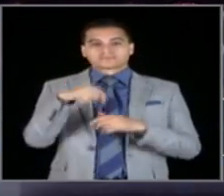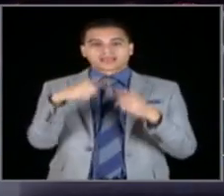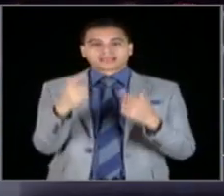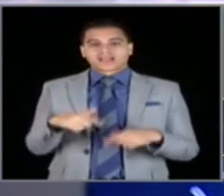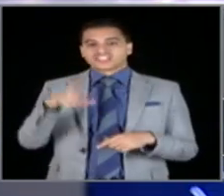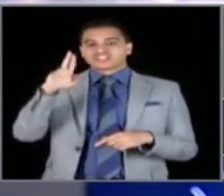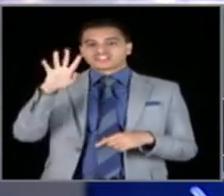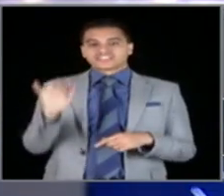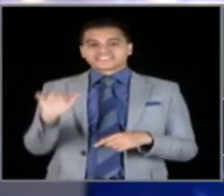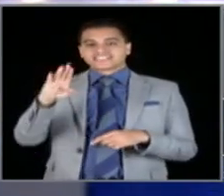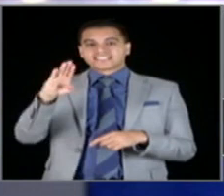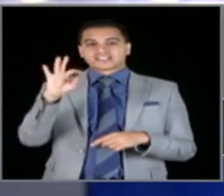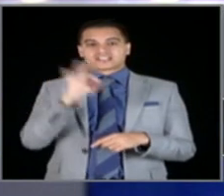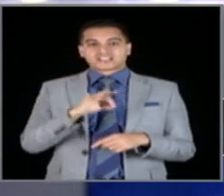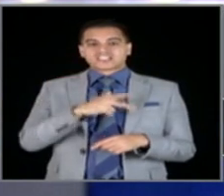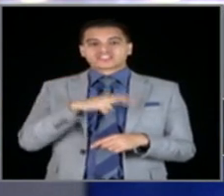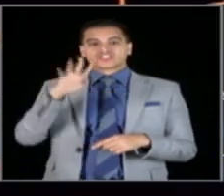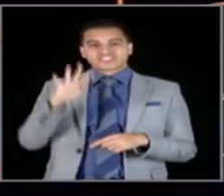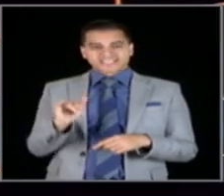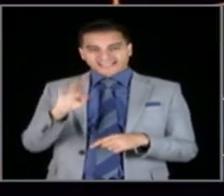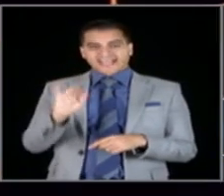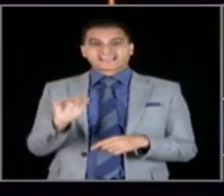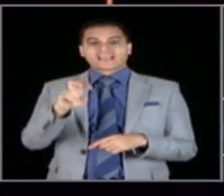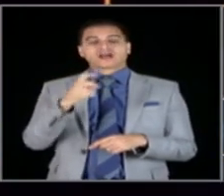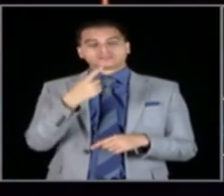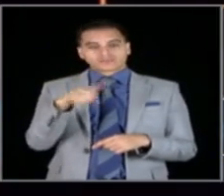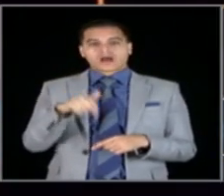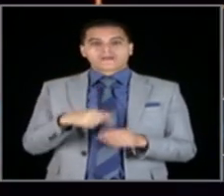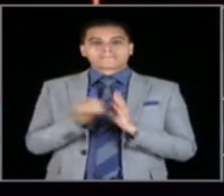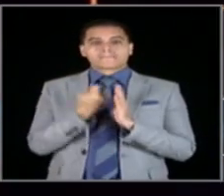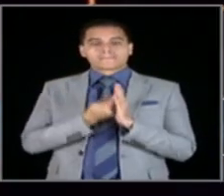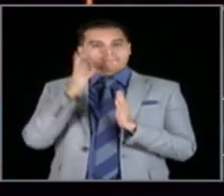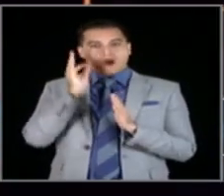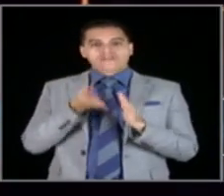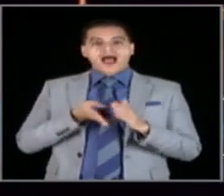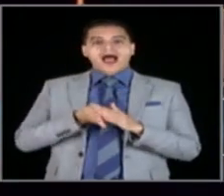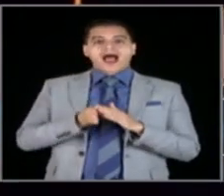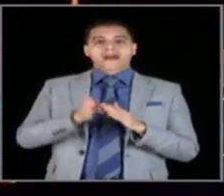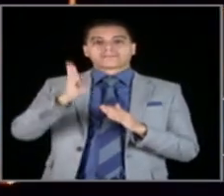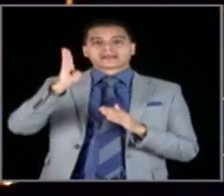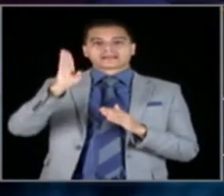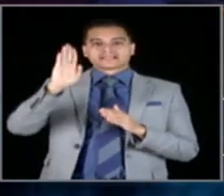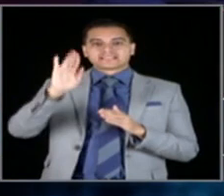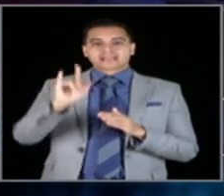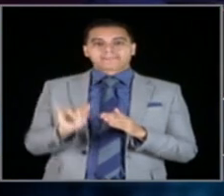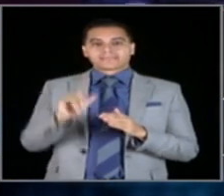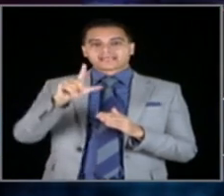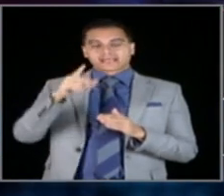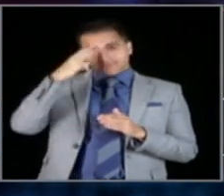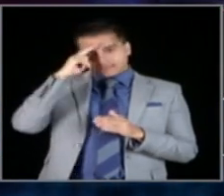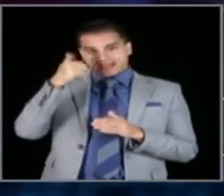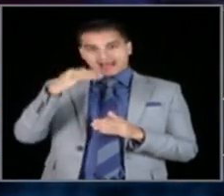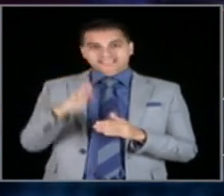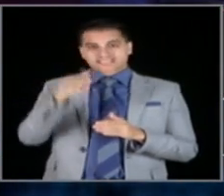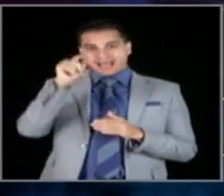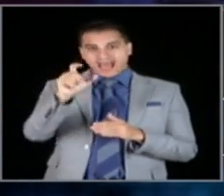دولة التشيك؟ تشيكية. صح. مذكرات عابر سبيل هو كتاب لأديب مصري راحل، فمن هو؟ أحسان عبد القدوس.